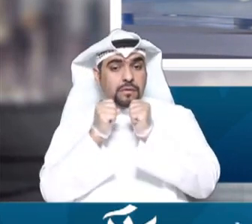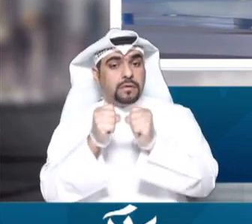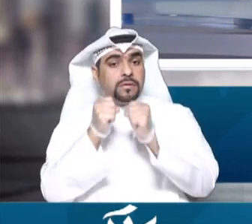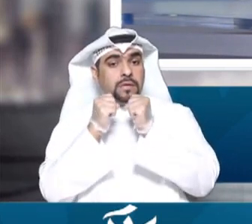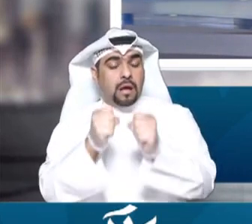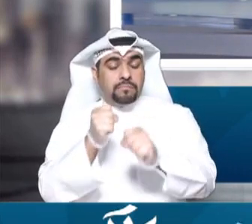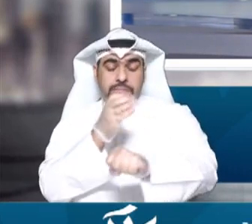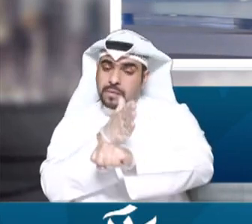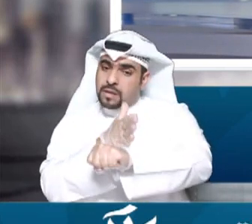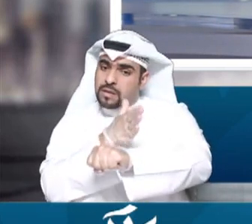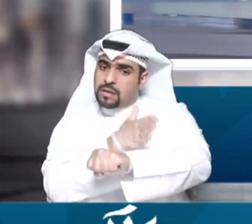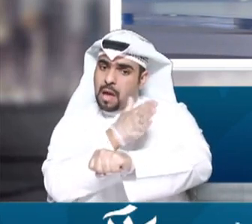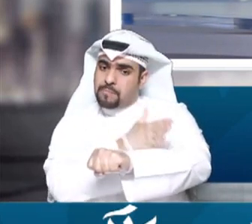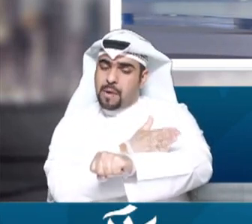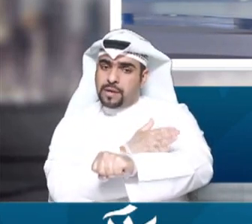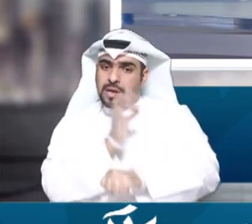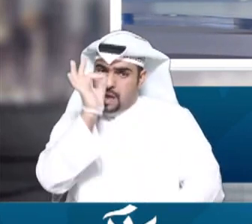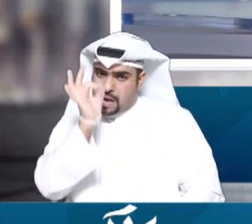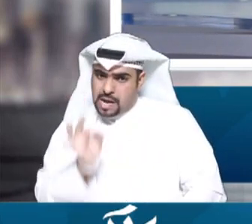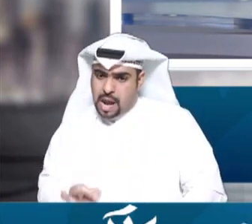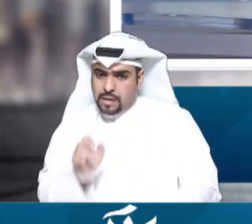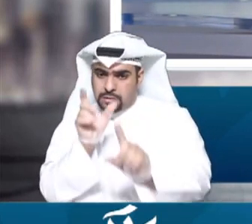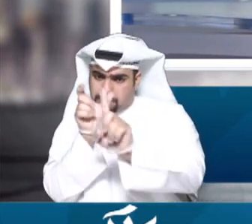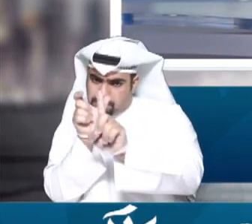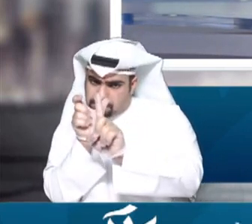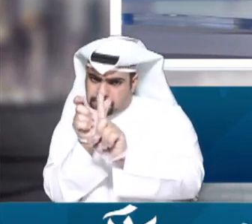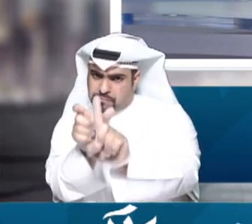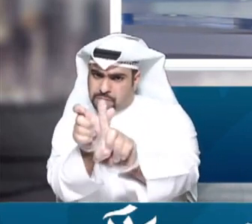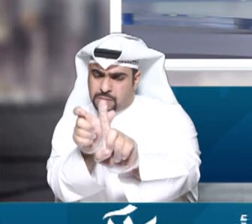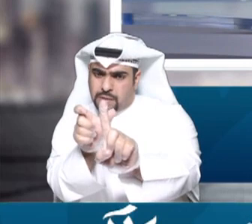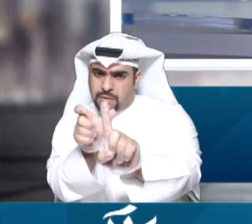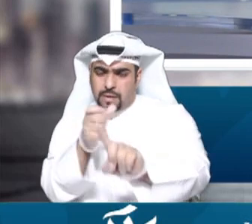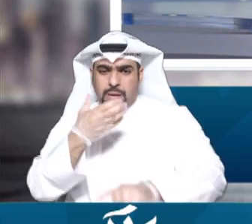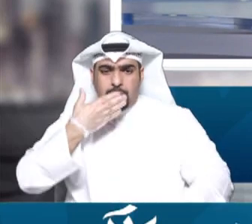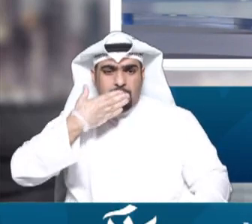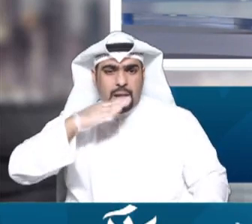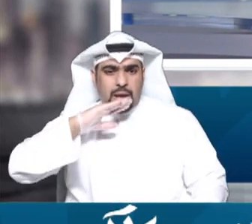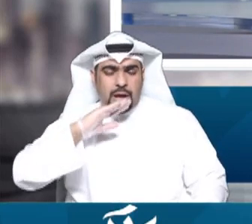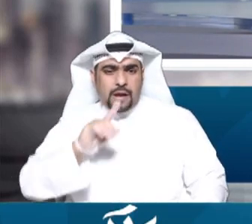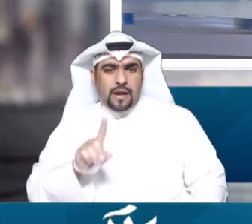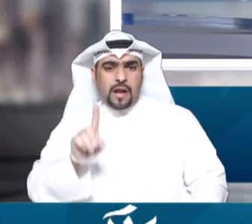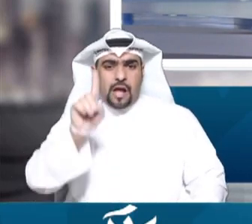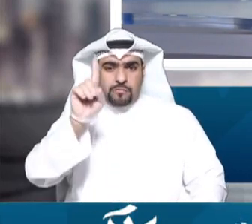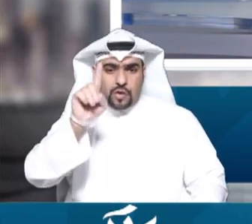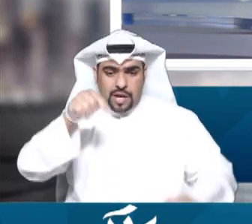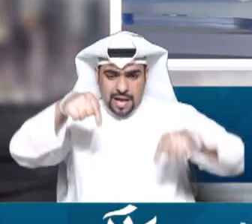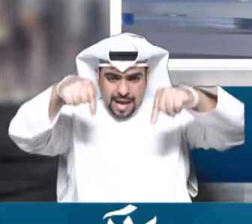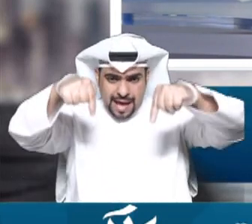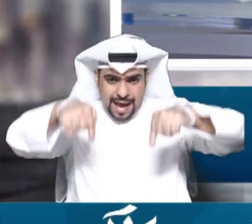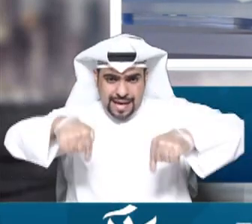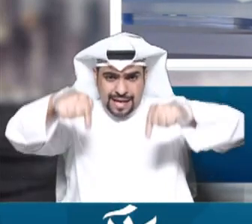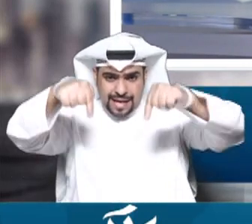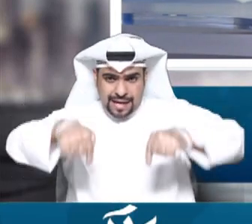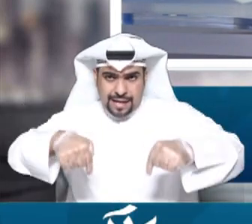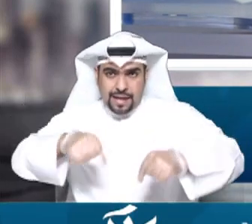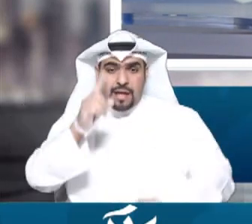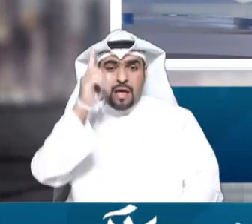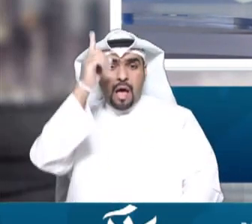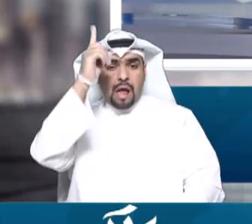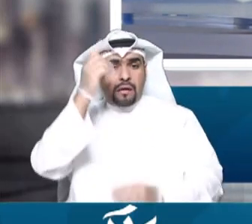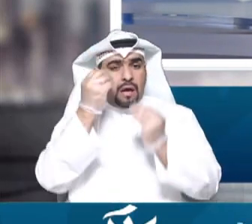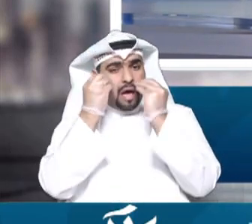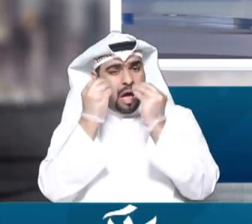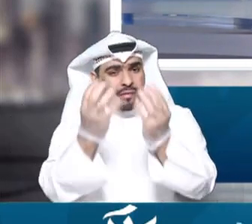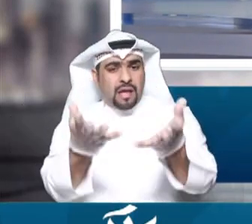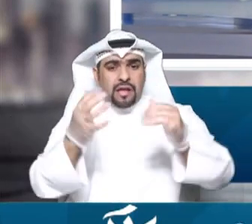فيحتاج الى عنايه خاصه. هالفتره هذه الله سبحانه وتعالى يا جماعه الخير معطيكم عطله، خلاص